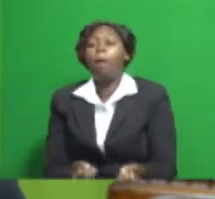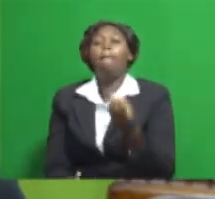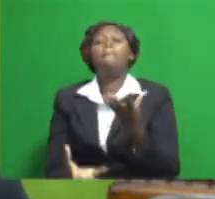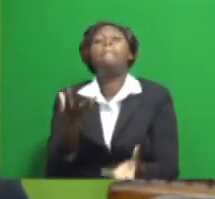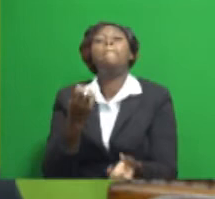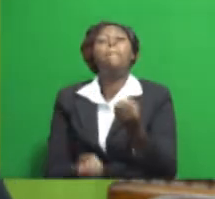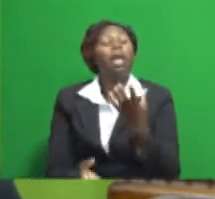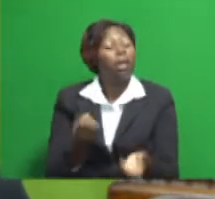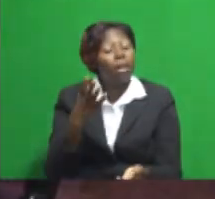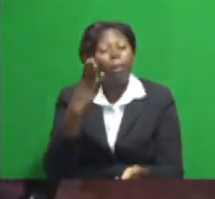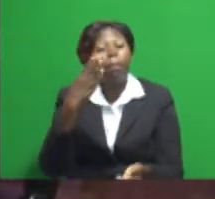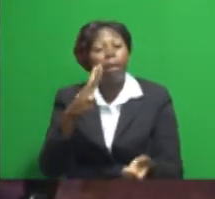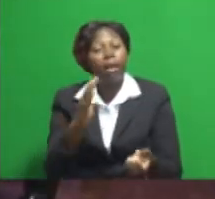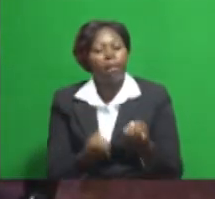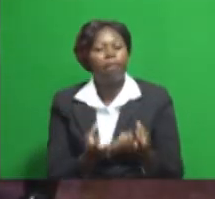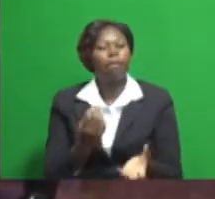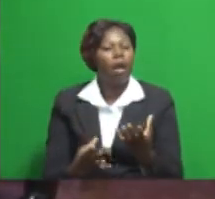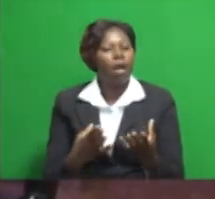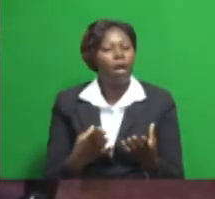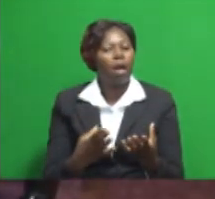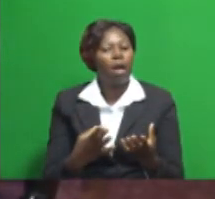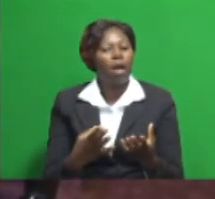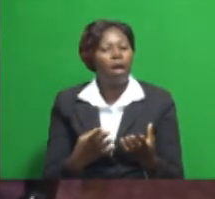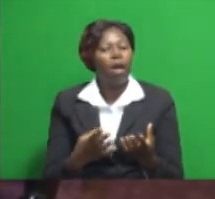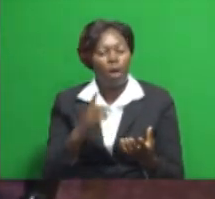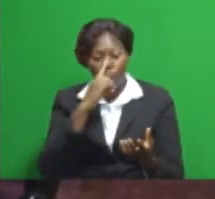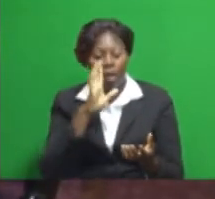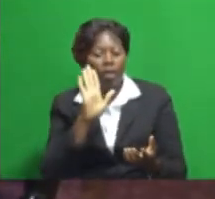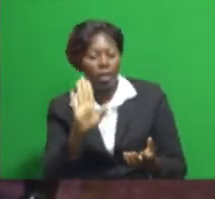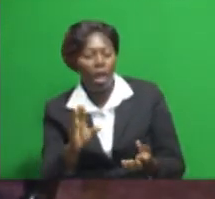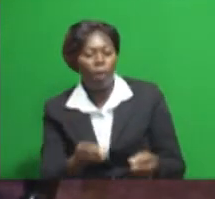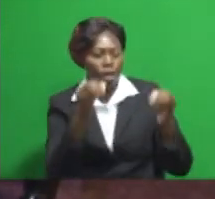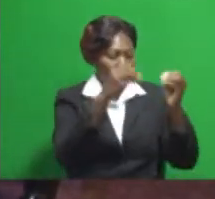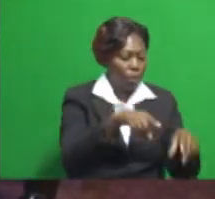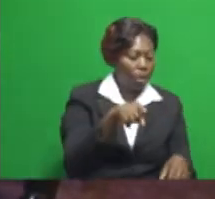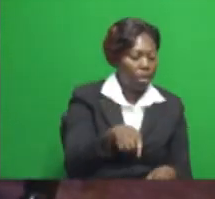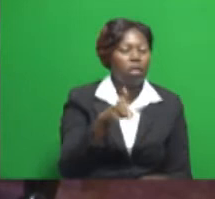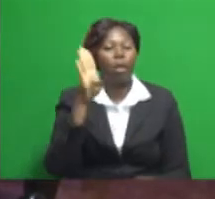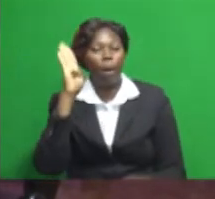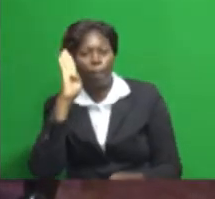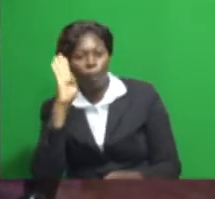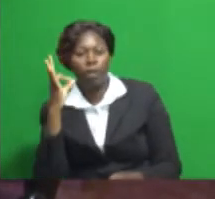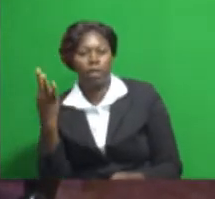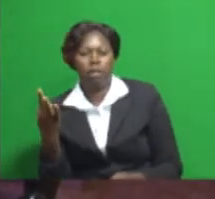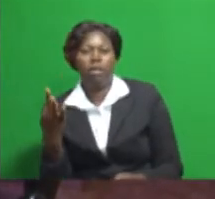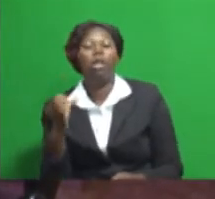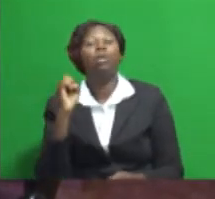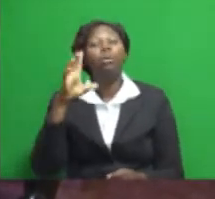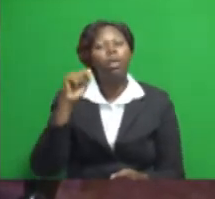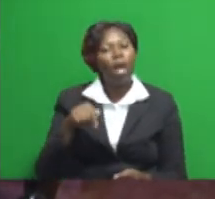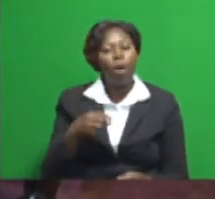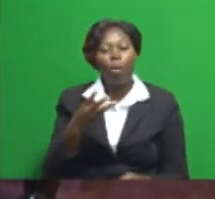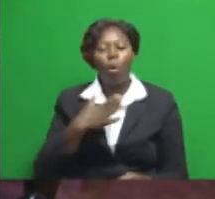yekuti maitopisa moto unopisa saka ndopa ndoshe kuti ushingi hwevakomana dai waita hwedu nhasi kuzi pane